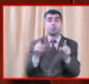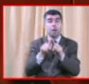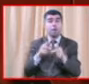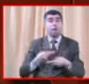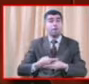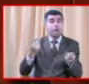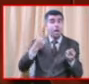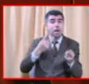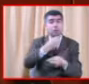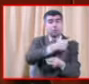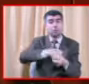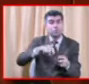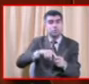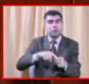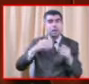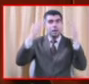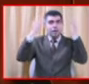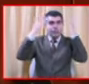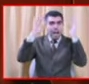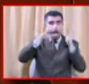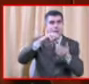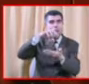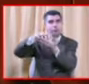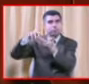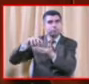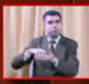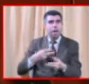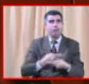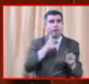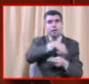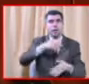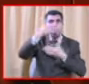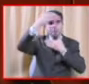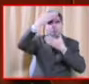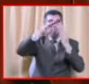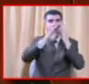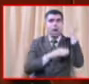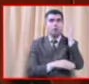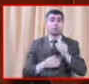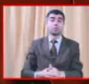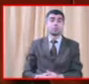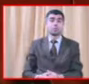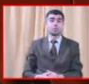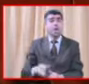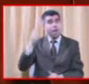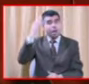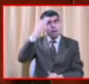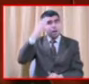التنموية والثقافية المنتشرة في مختلف أقاليم المملكة. وكما تعلمون وزارة